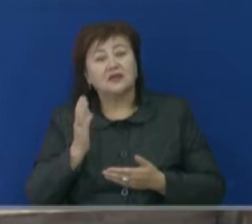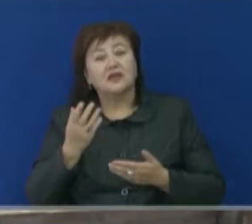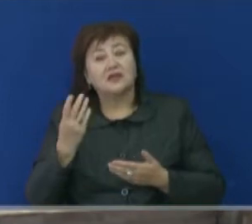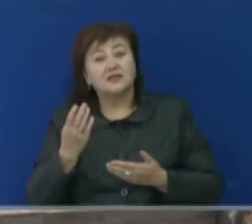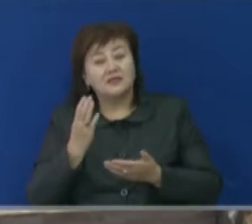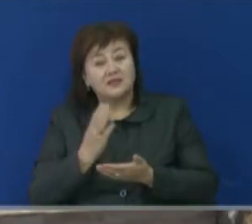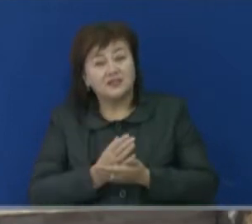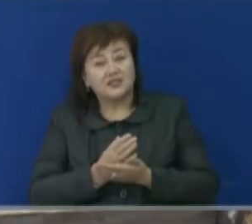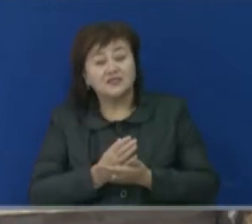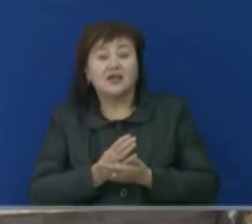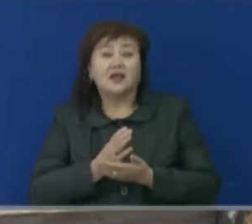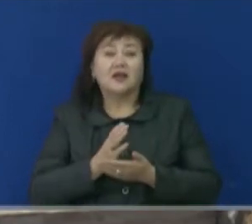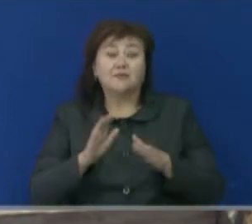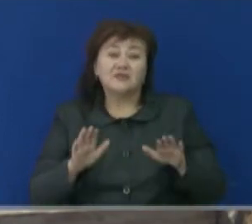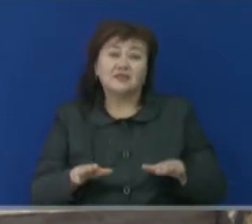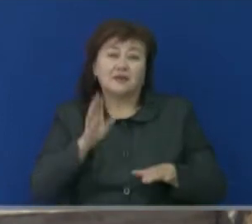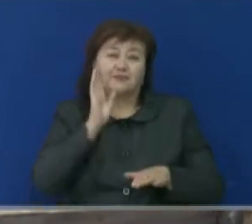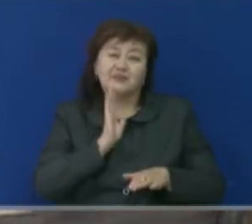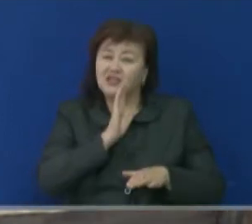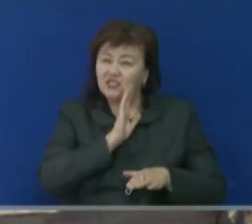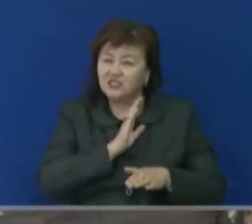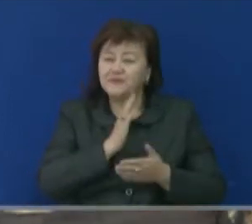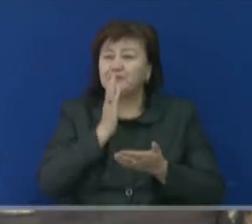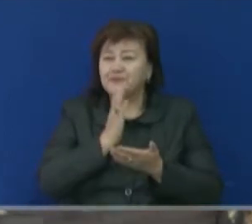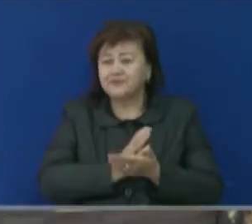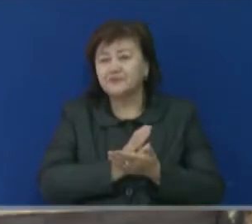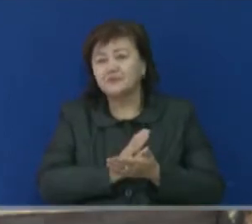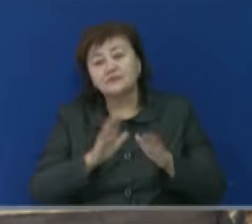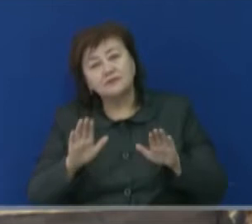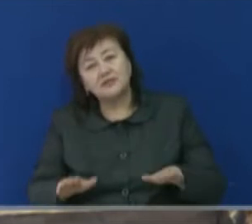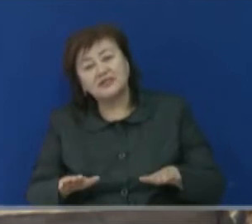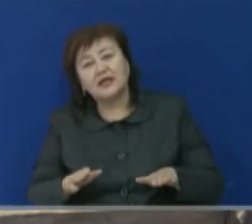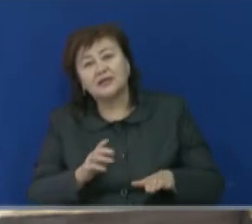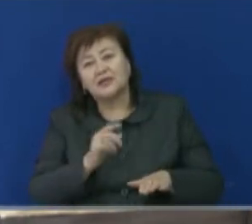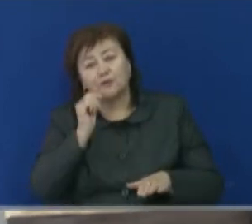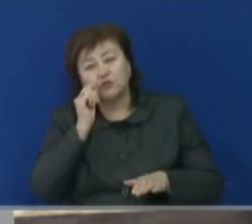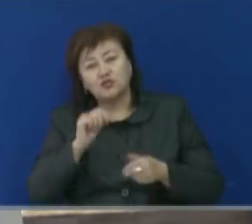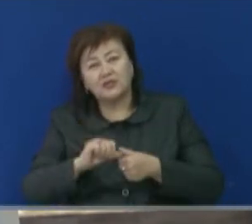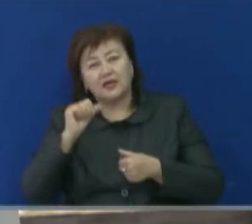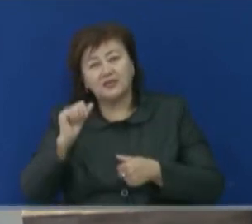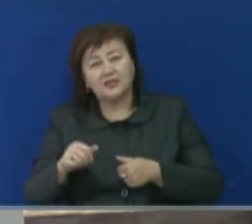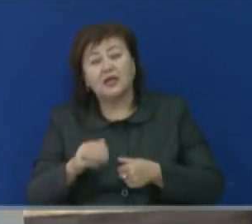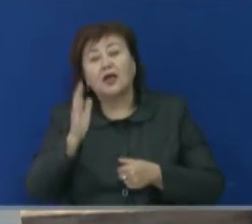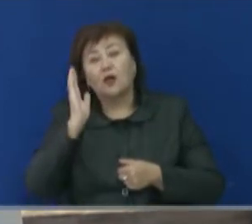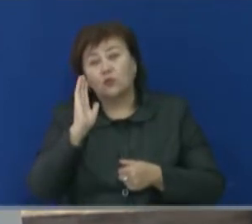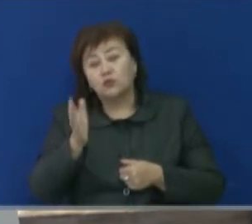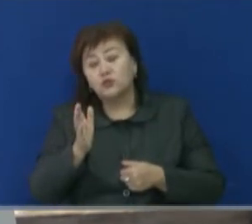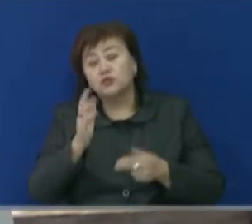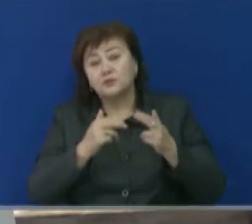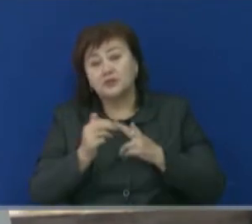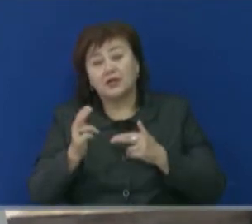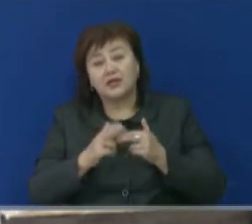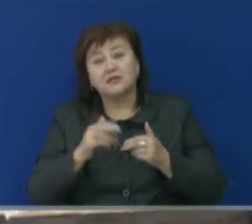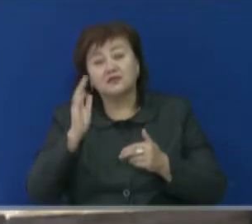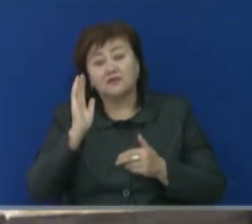есігі дәретханасы ішінде жекеленген. Алла қаласа енді жоспарлап отырмыз, алдынан қатымхана медресе салсақ деп имамның